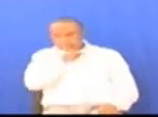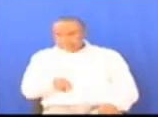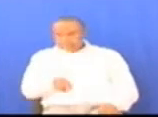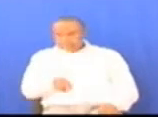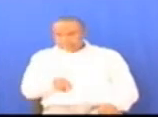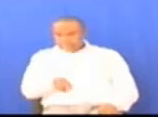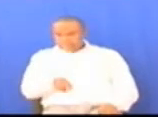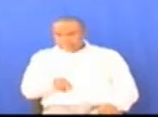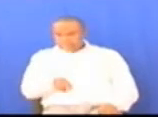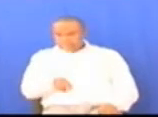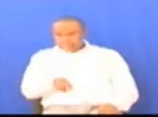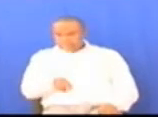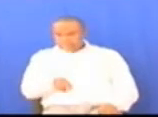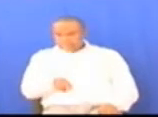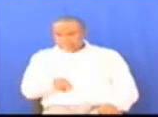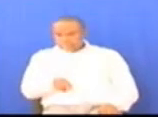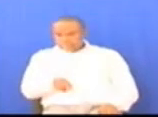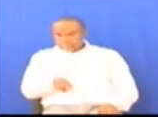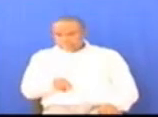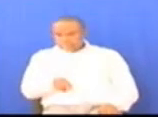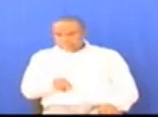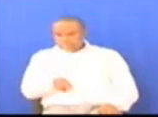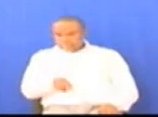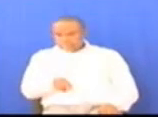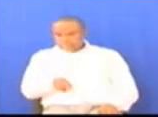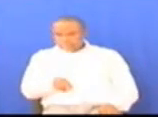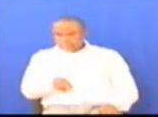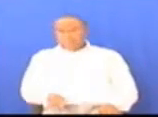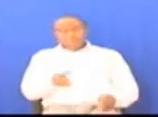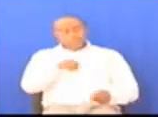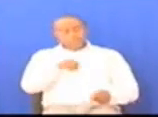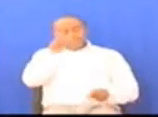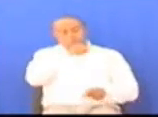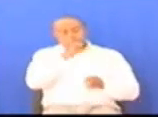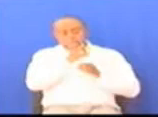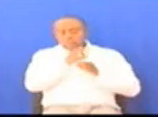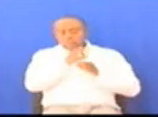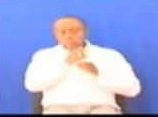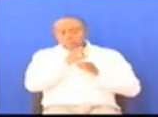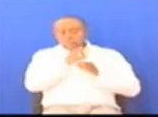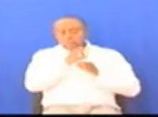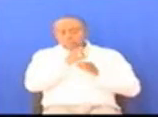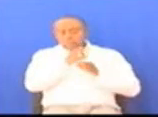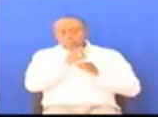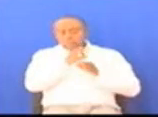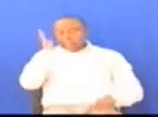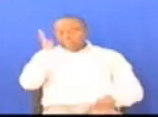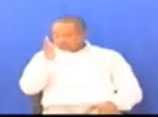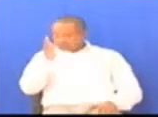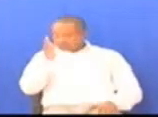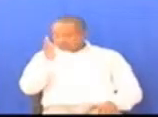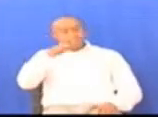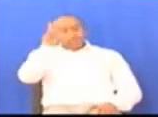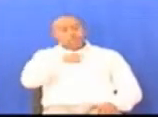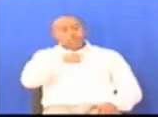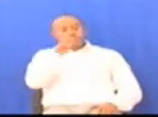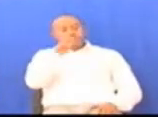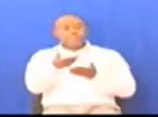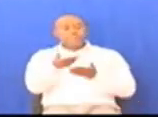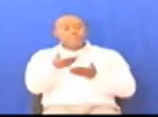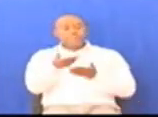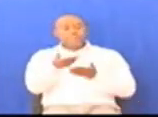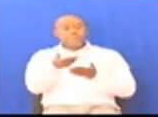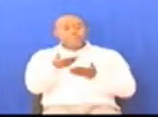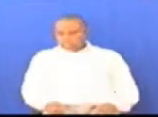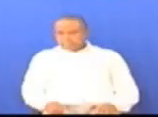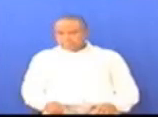hivi kuna dhambi kwani kusifu mazuri yanayofanywa na serikali? Akaniambia hakuna dhambi. Hakuna